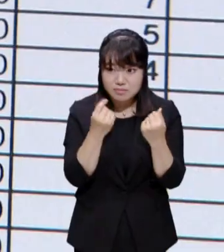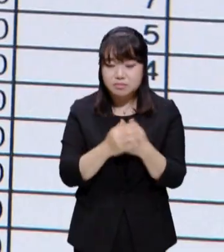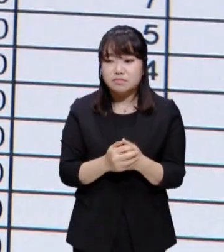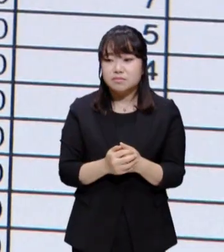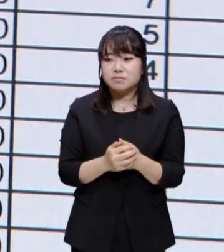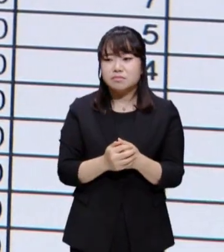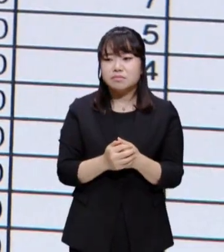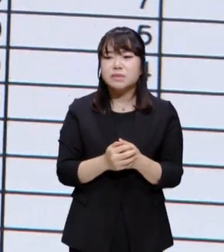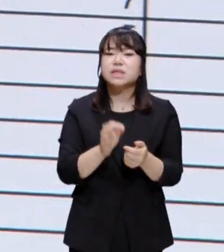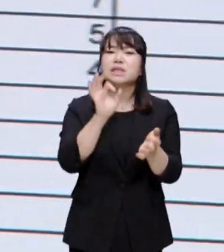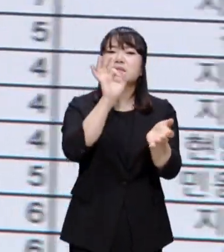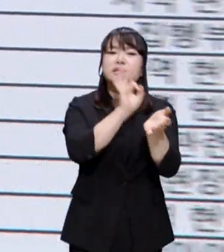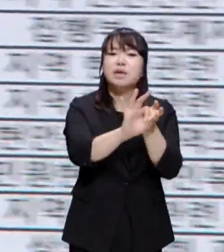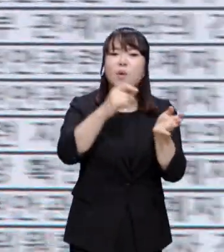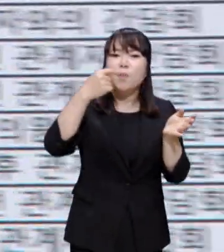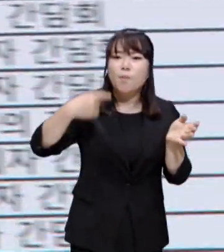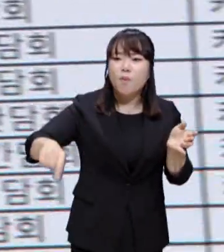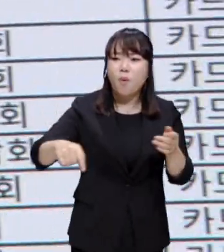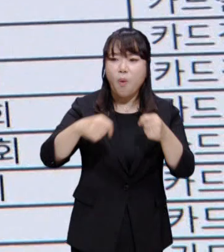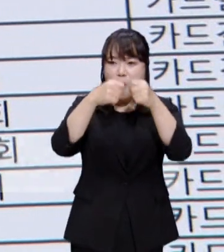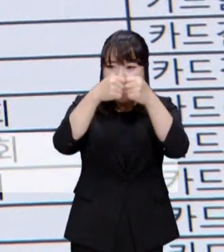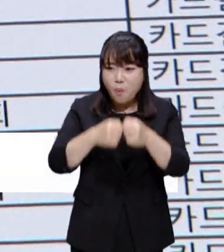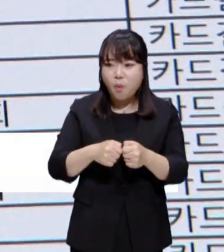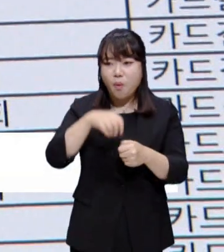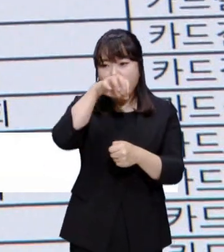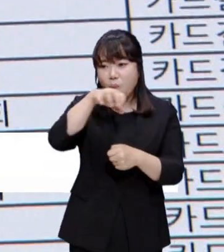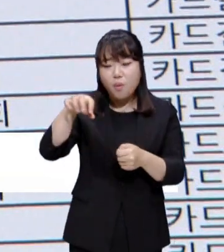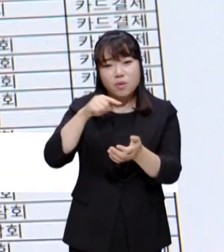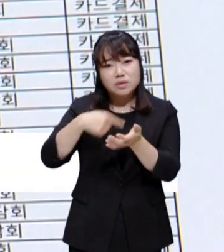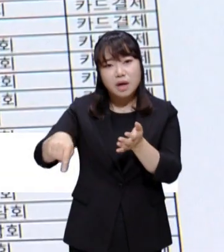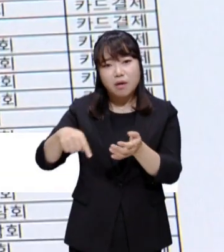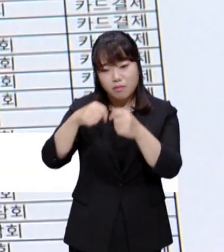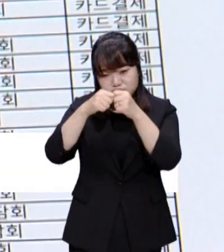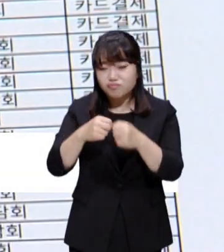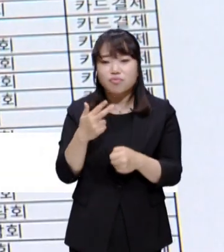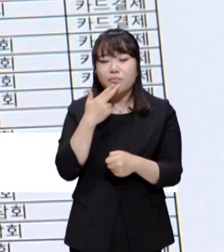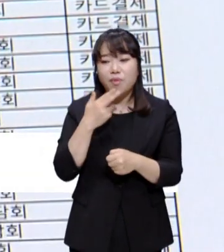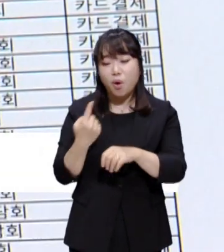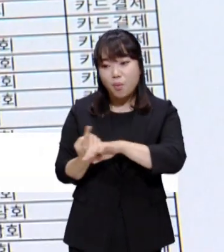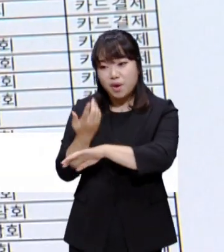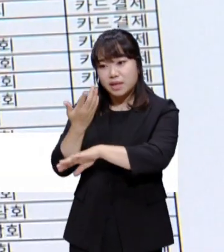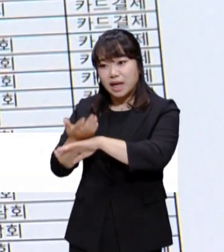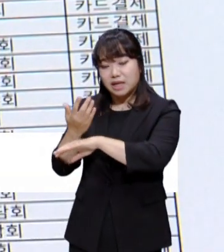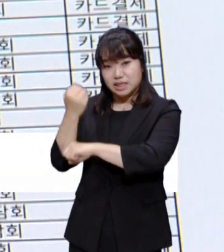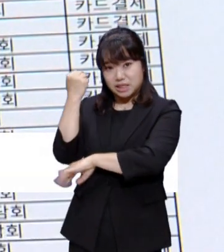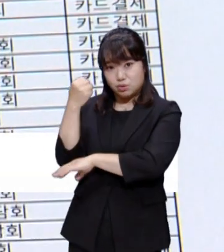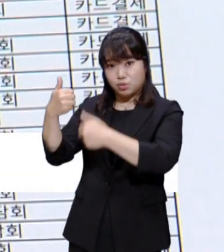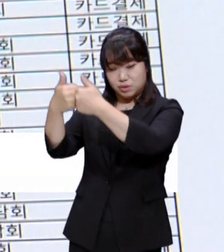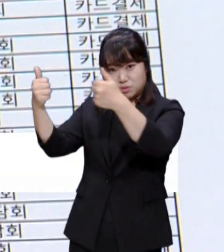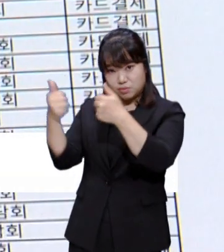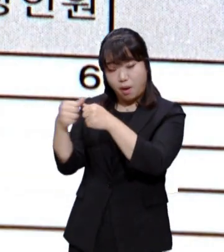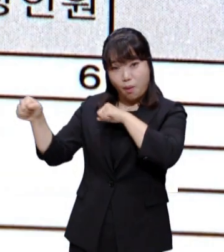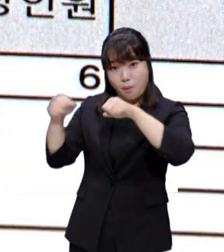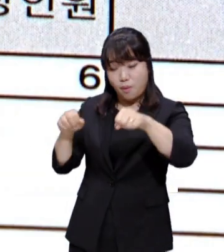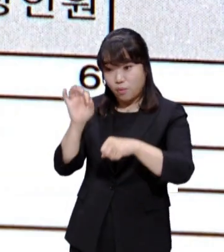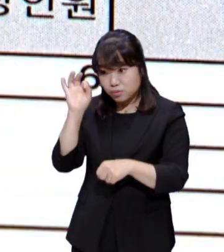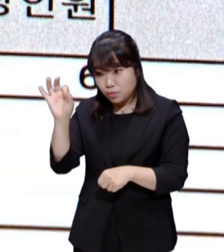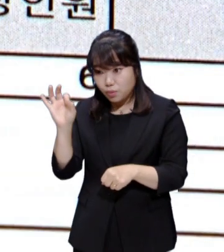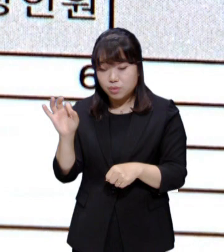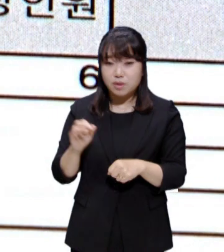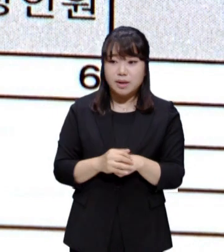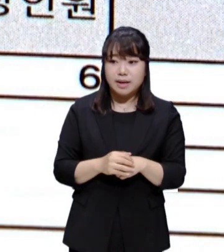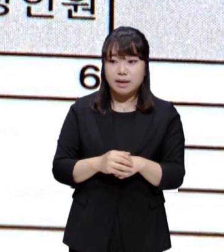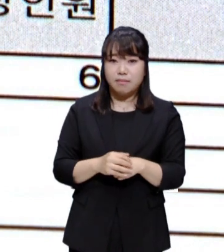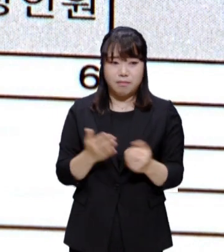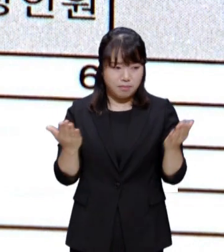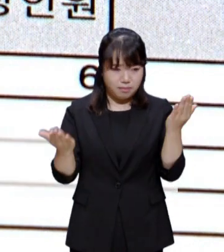무엇보다 어디서 사용했는지 장소가 없습니다. 다른 기초의회가 공개한 의장단 업무 추진비 내역과